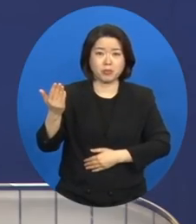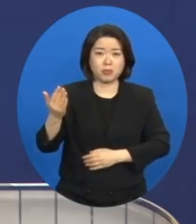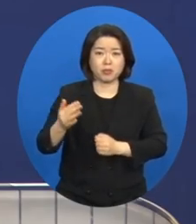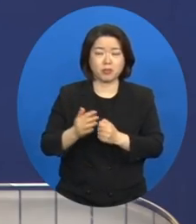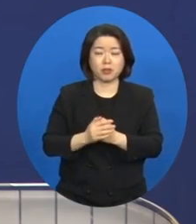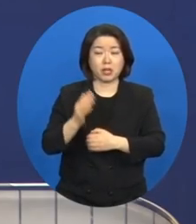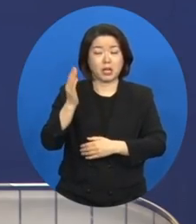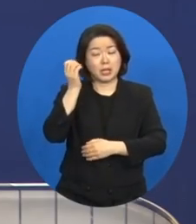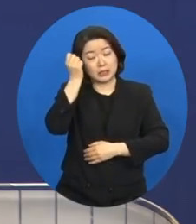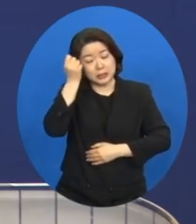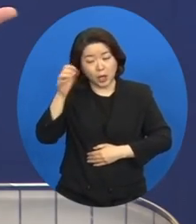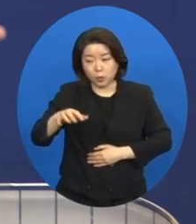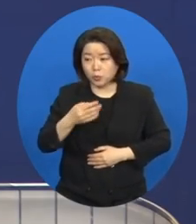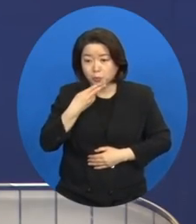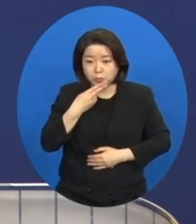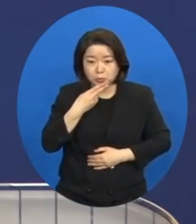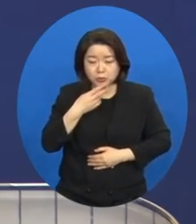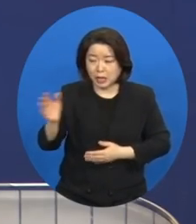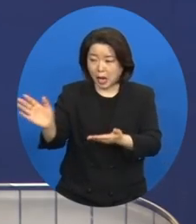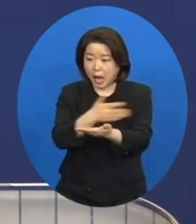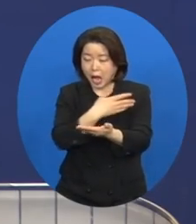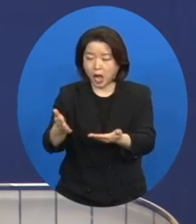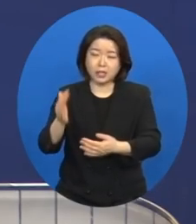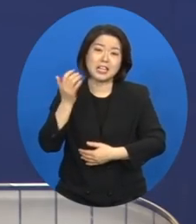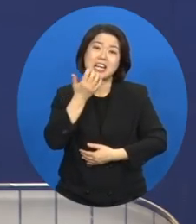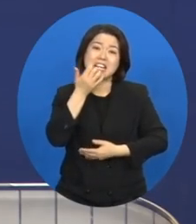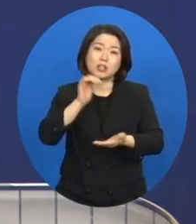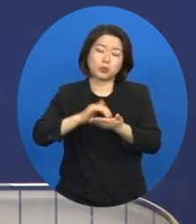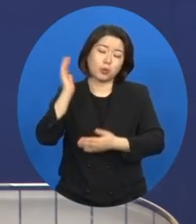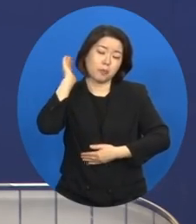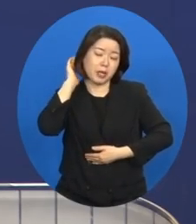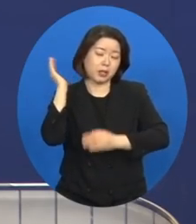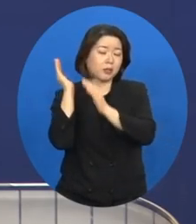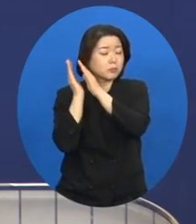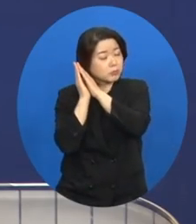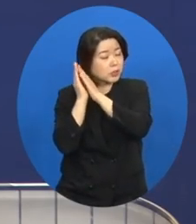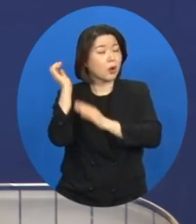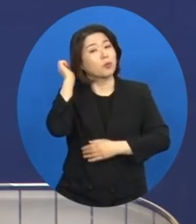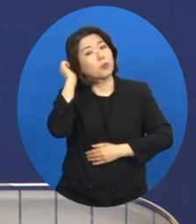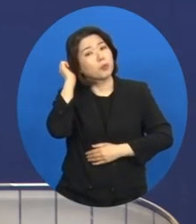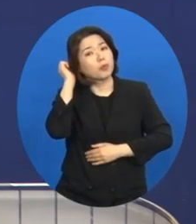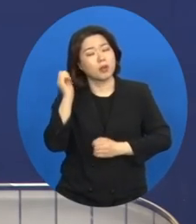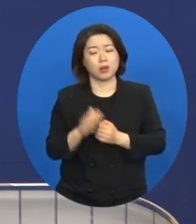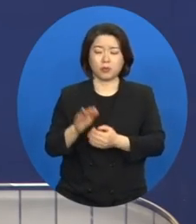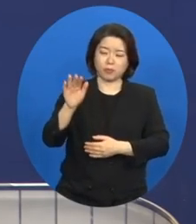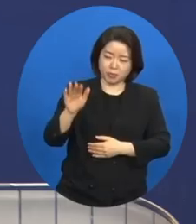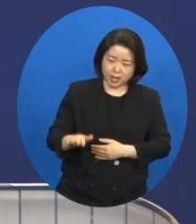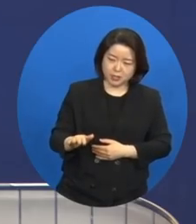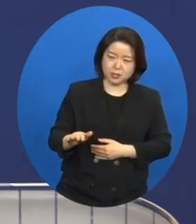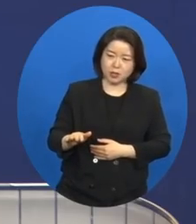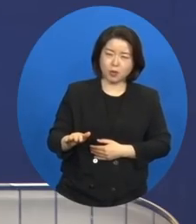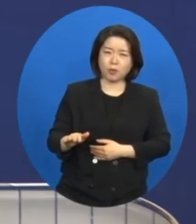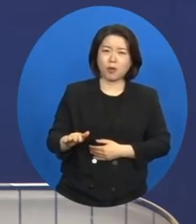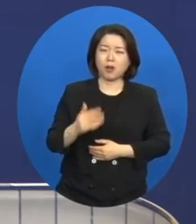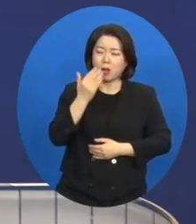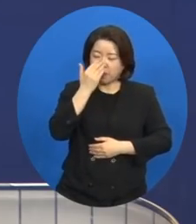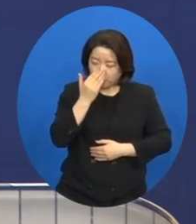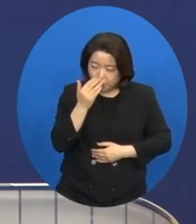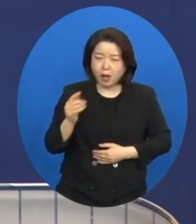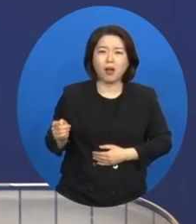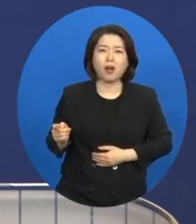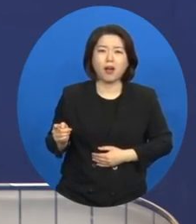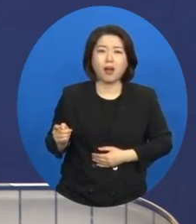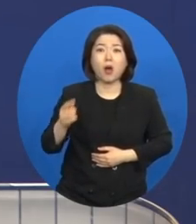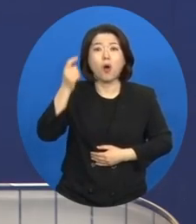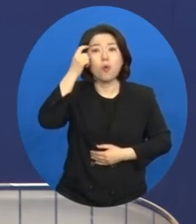잘 곳이 없어서 광야에서 자는데 돌베개에 베고 잠을 잡니다. 낮아진 거죠. 험불해진 겁니다. 겸손해진 겁니다.